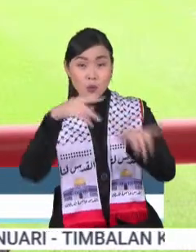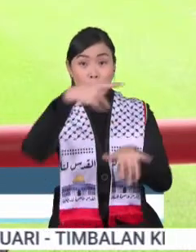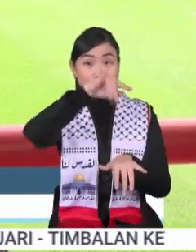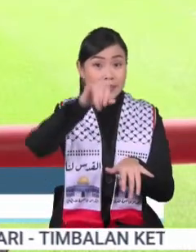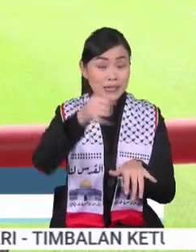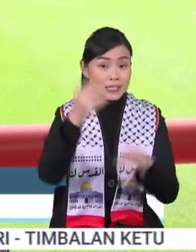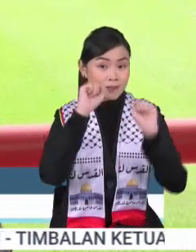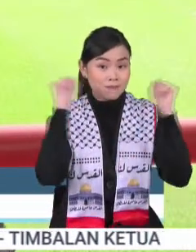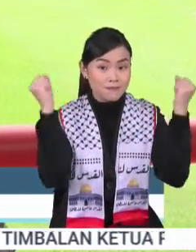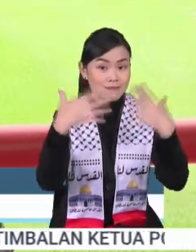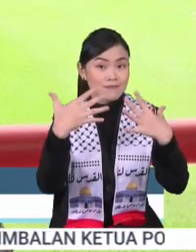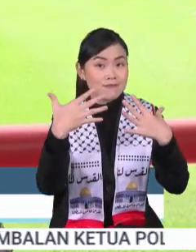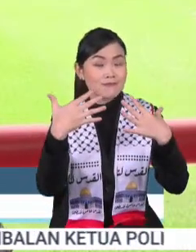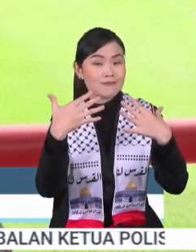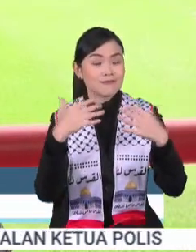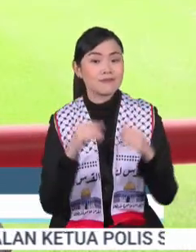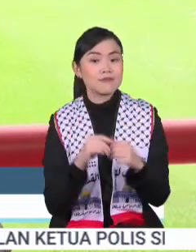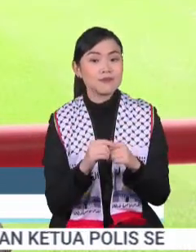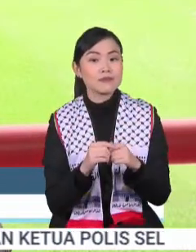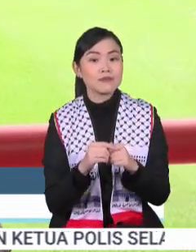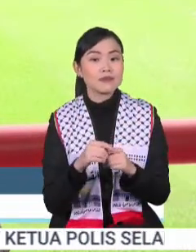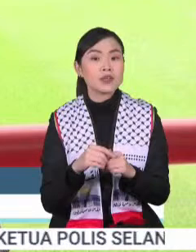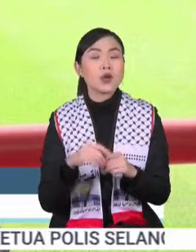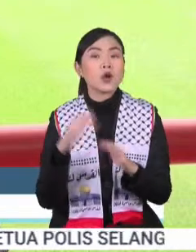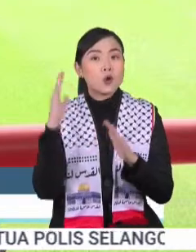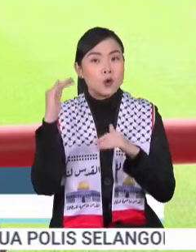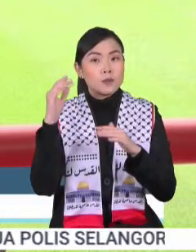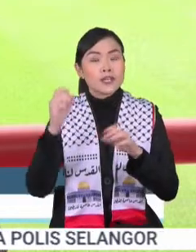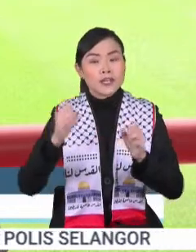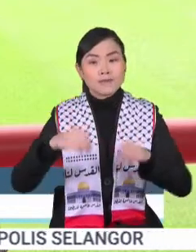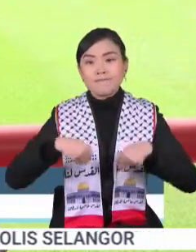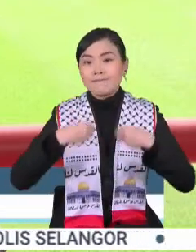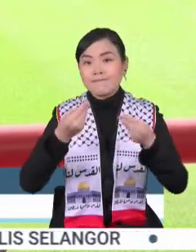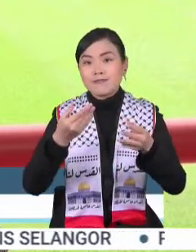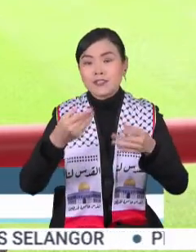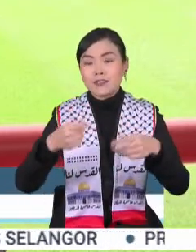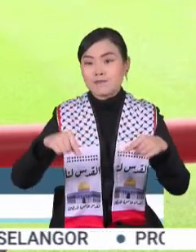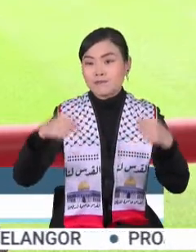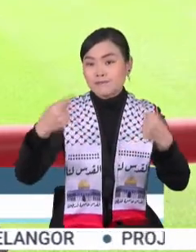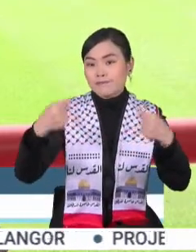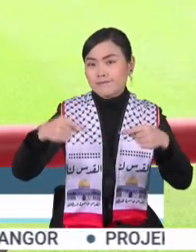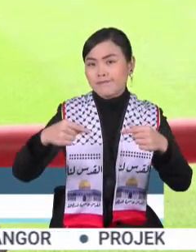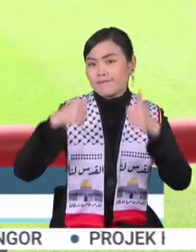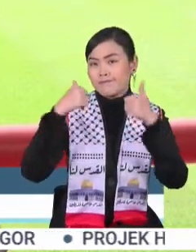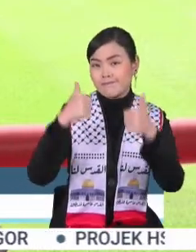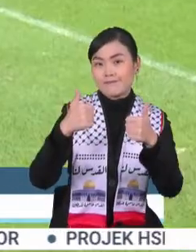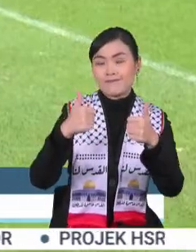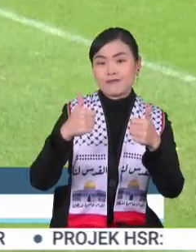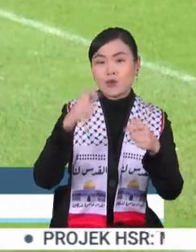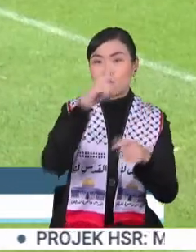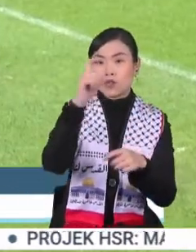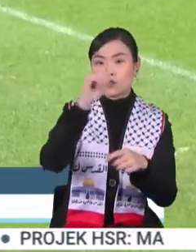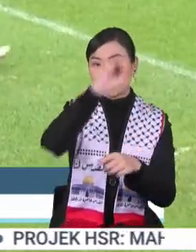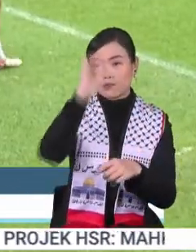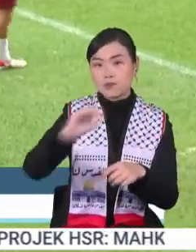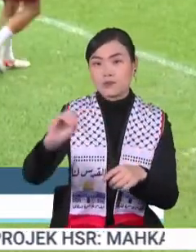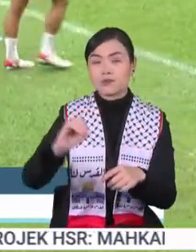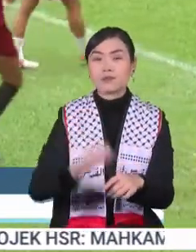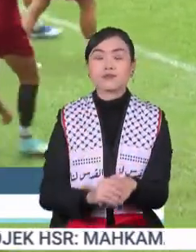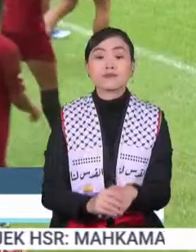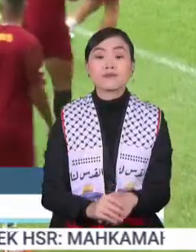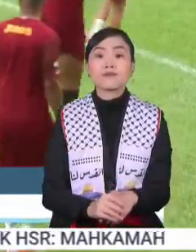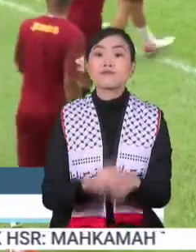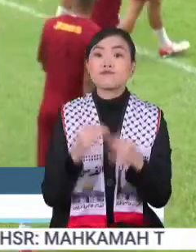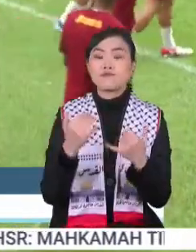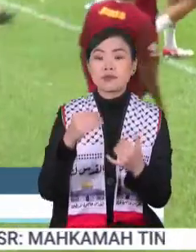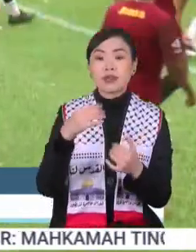kita kena memberi 100% tumpuan dan juga persiapan pasukan ketika